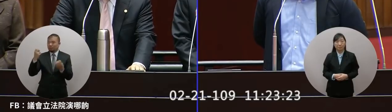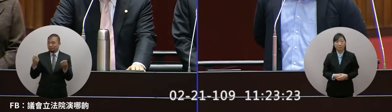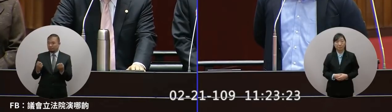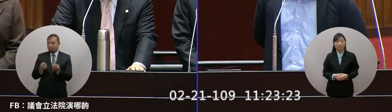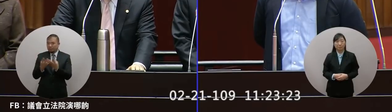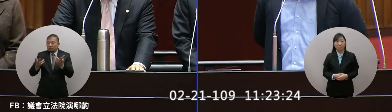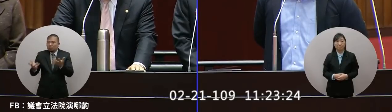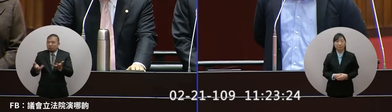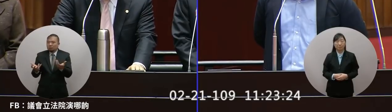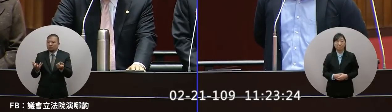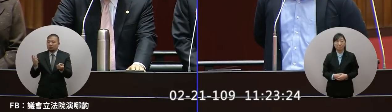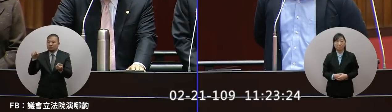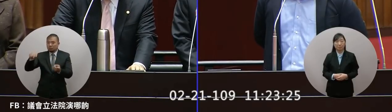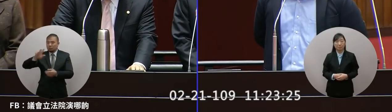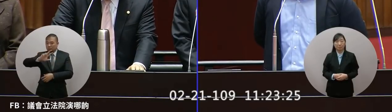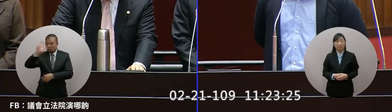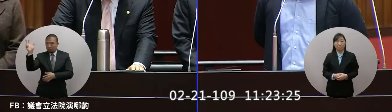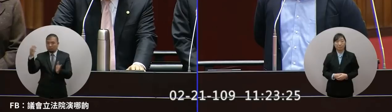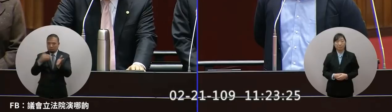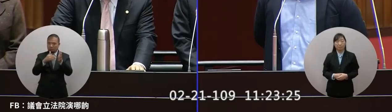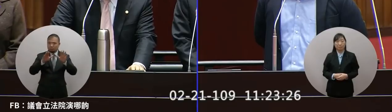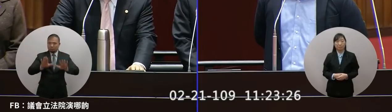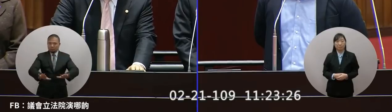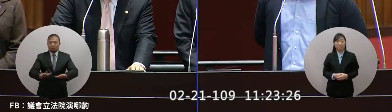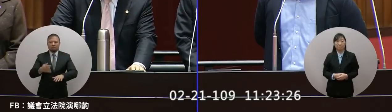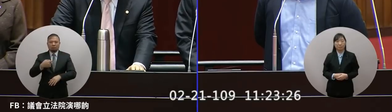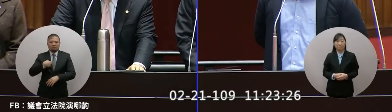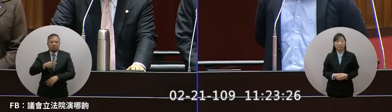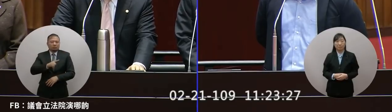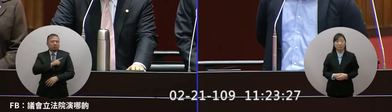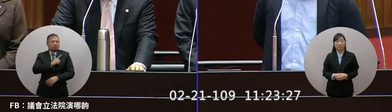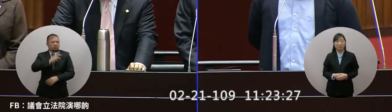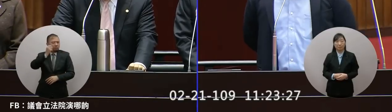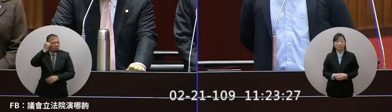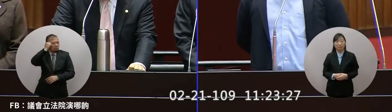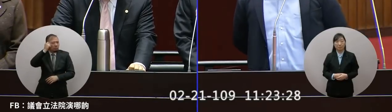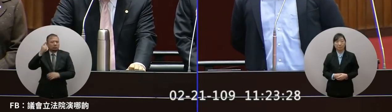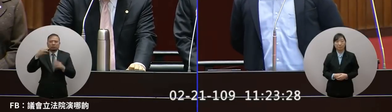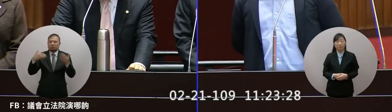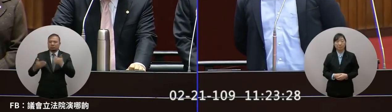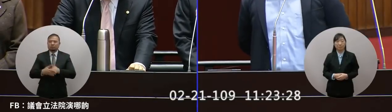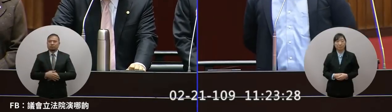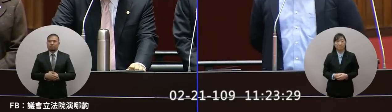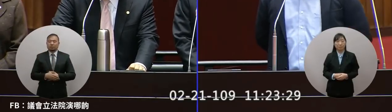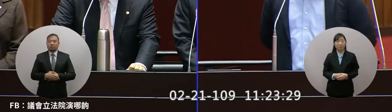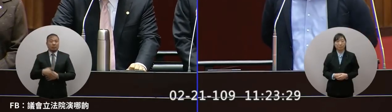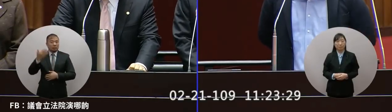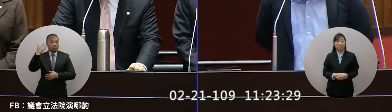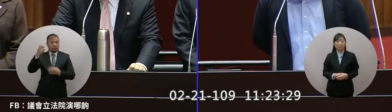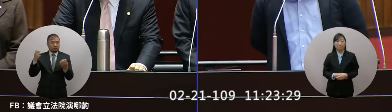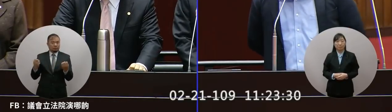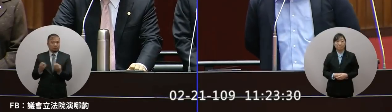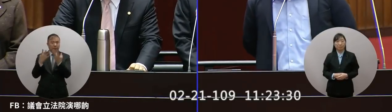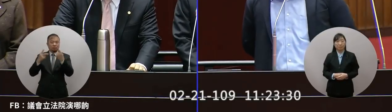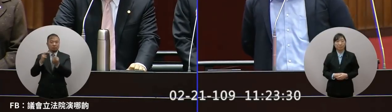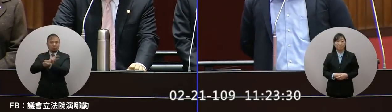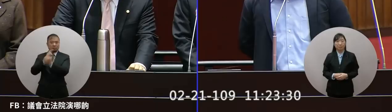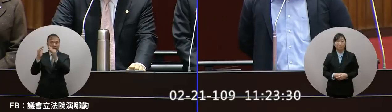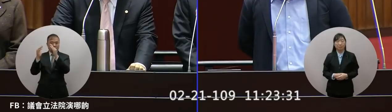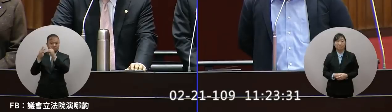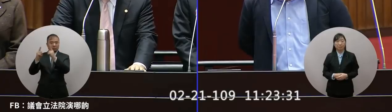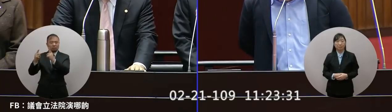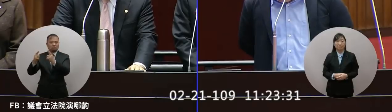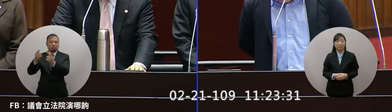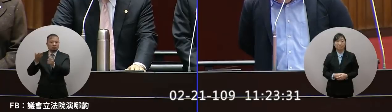的当天到如今都历历在目， 是 因为发生的当天我们就是穿着律师